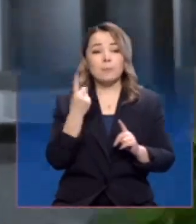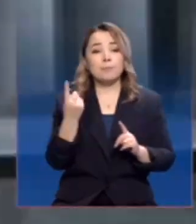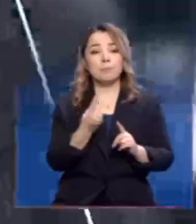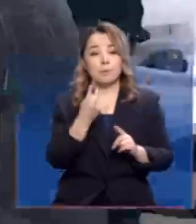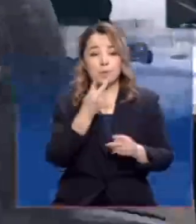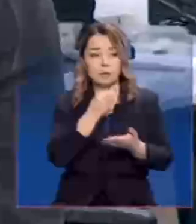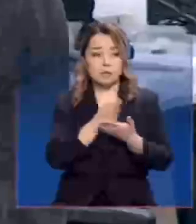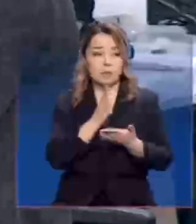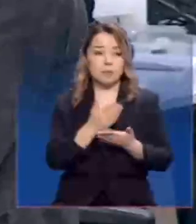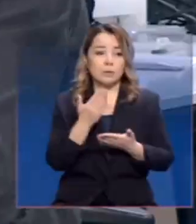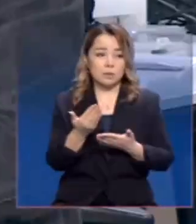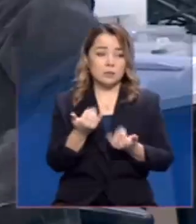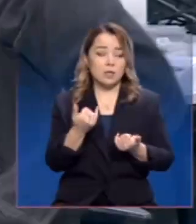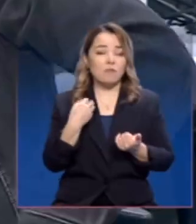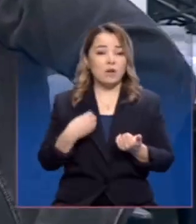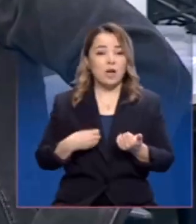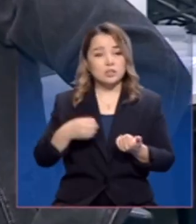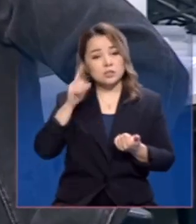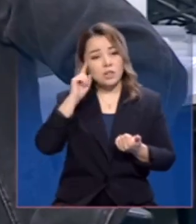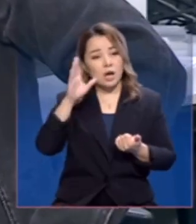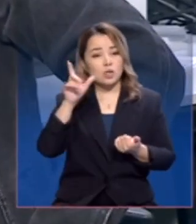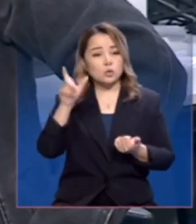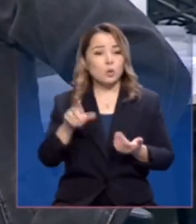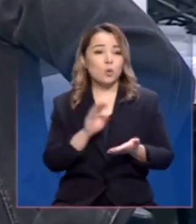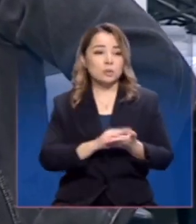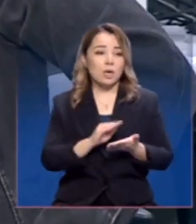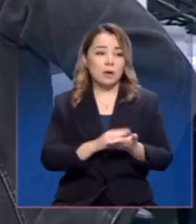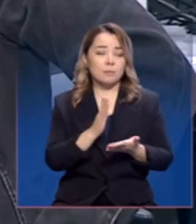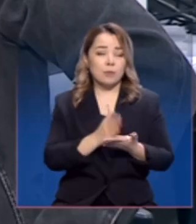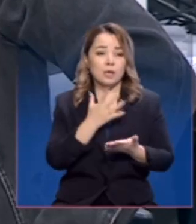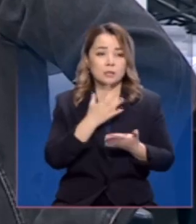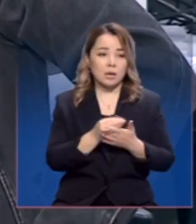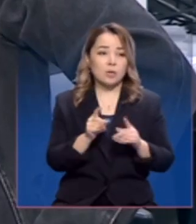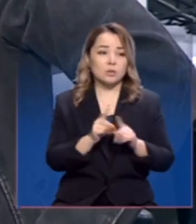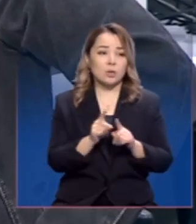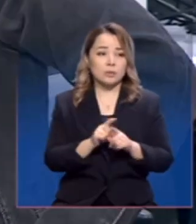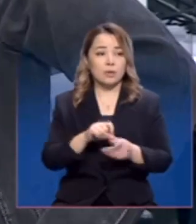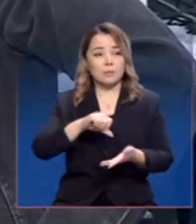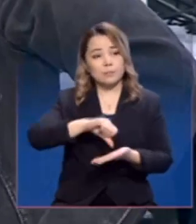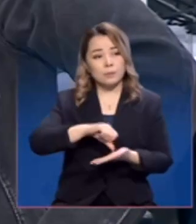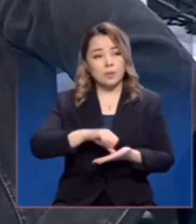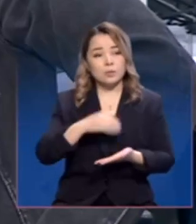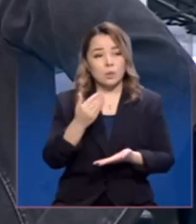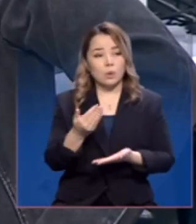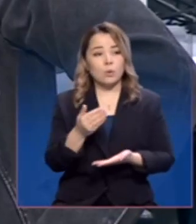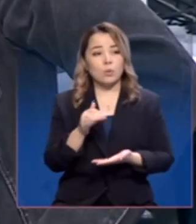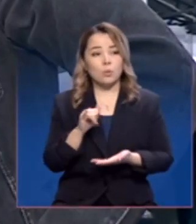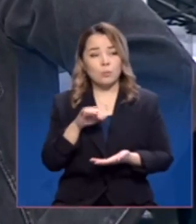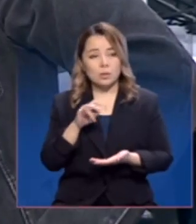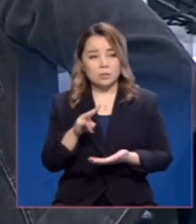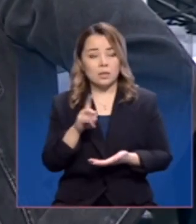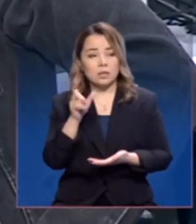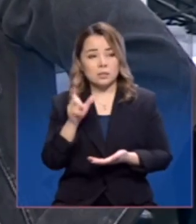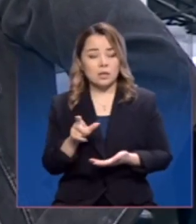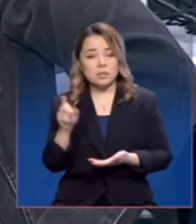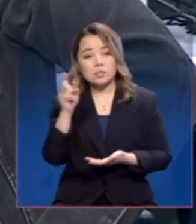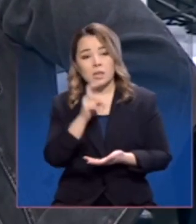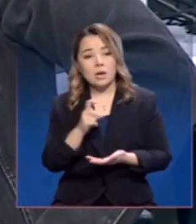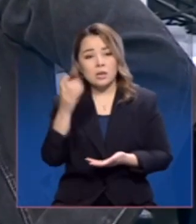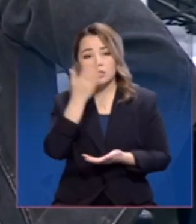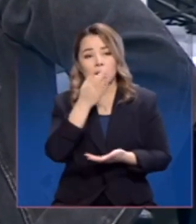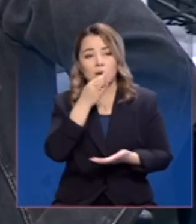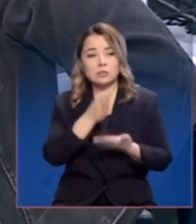болады. Француздың танымал журналисі, режиссер Ян Артюс Бертранның «Хумен» деп аталатын атақты деректі фильмі